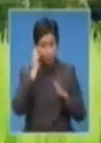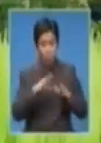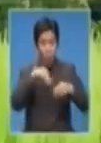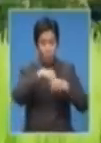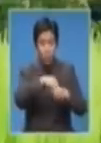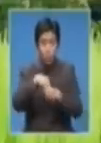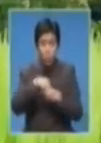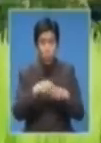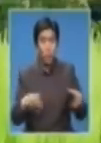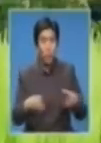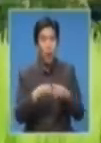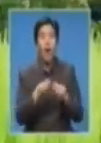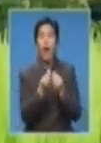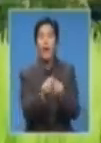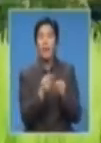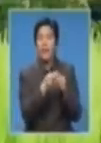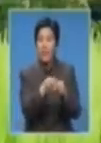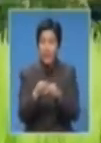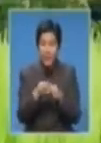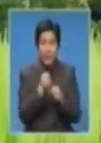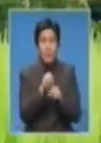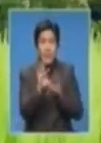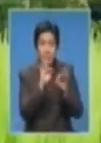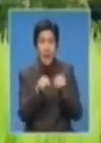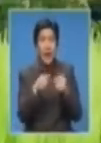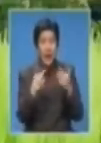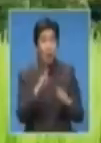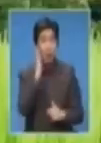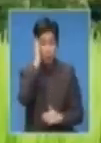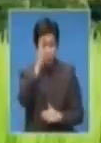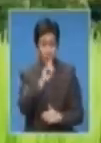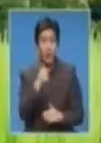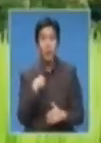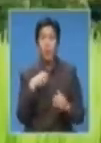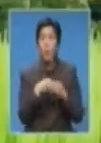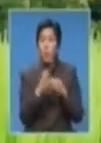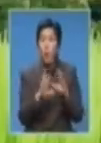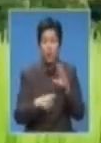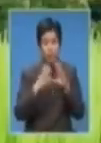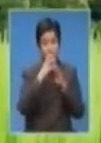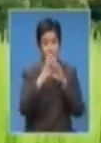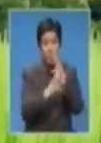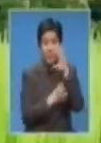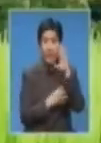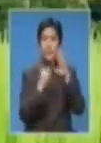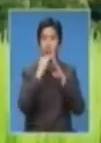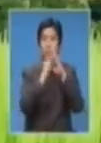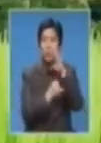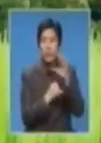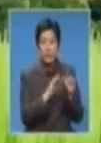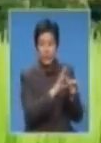ยกันเองมีทั้งเลือกให้เขาอันที่สองก็คือในระดับที่เป็นภูมิภาคหรือเป็นจังหวัดเป็นอะไรมันก็เชื่อมโยง